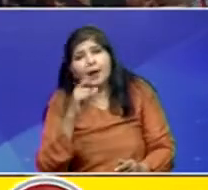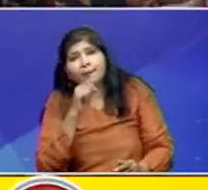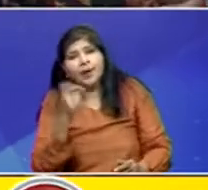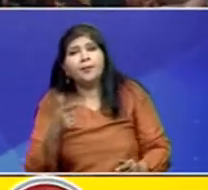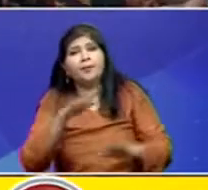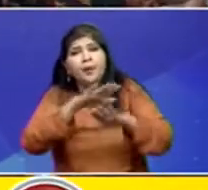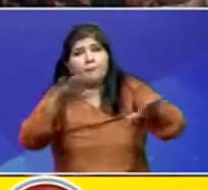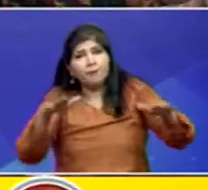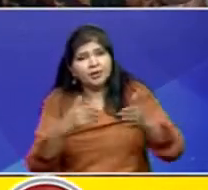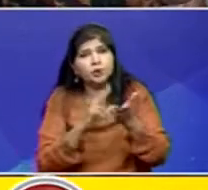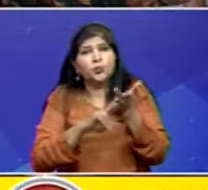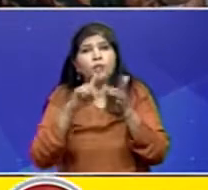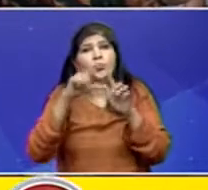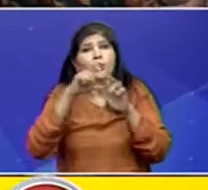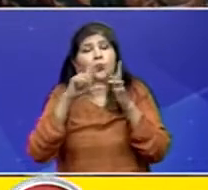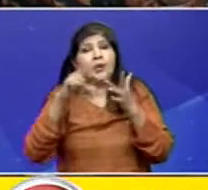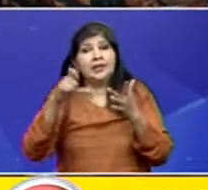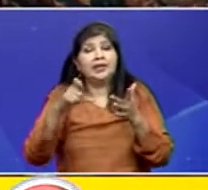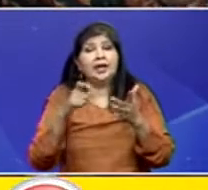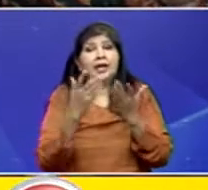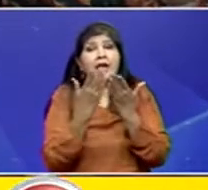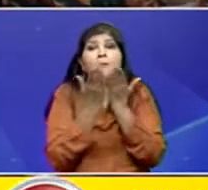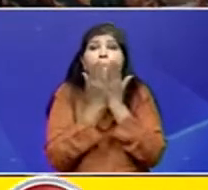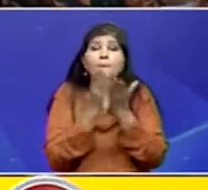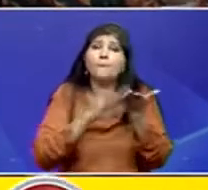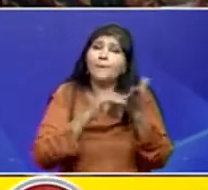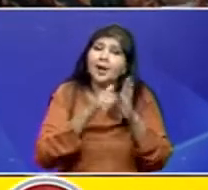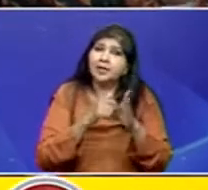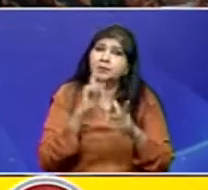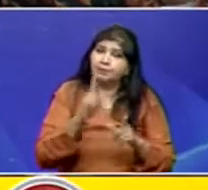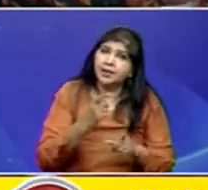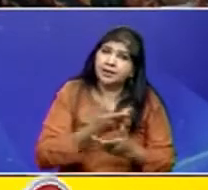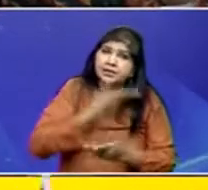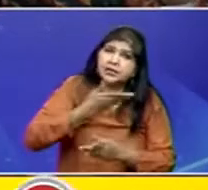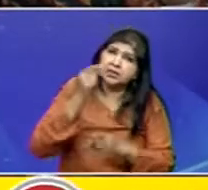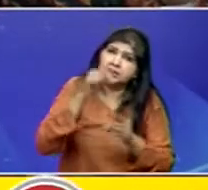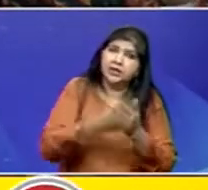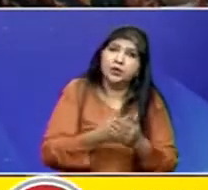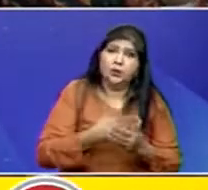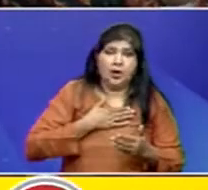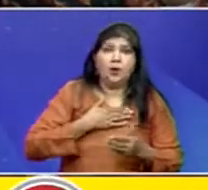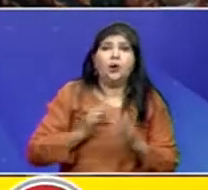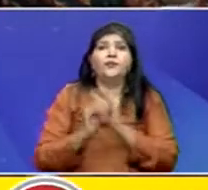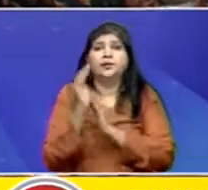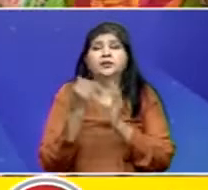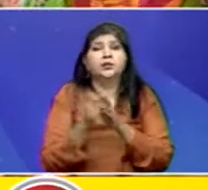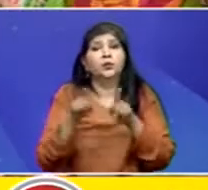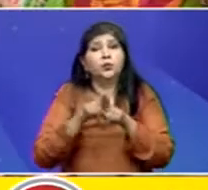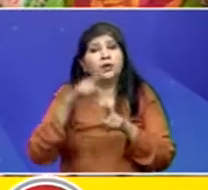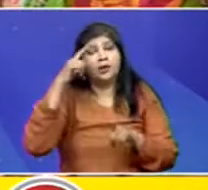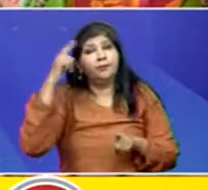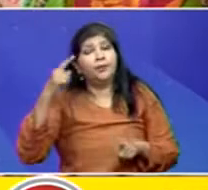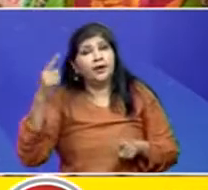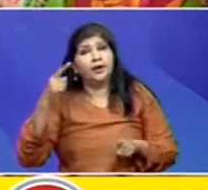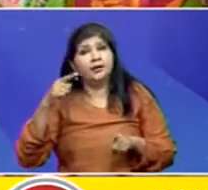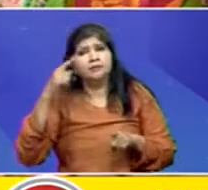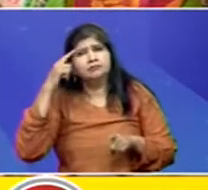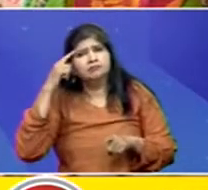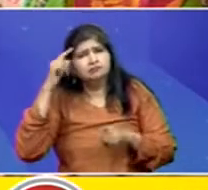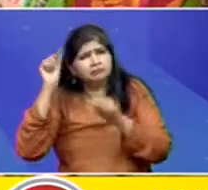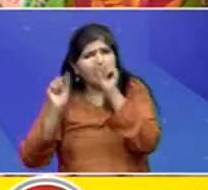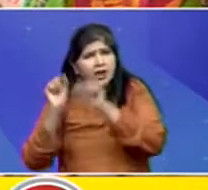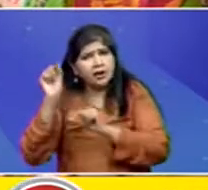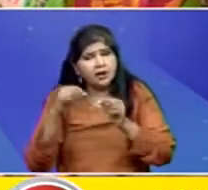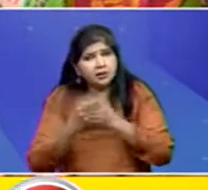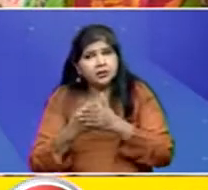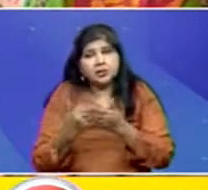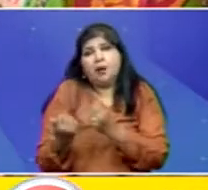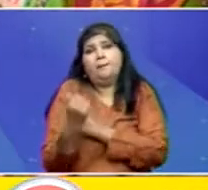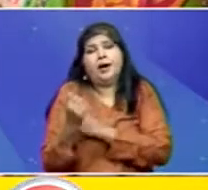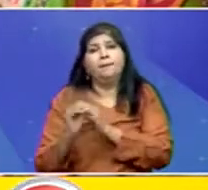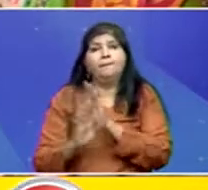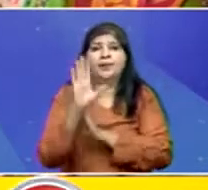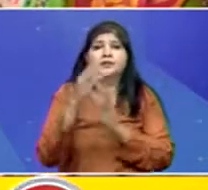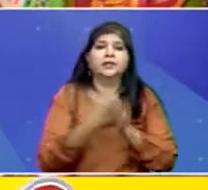अ